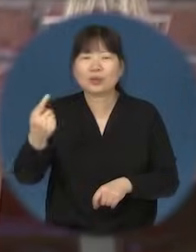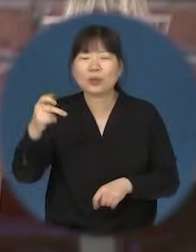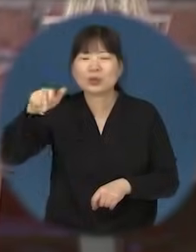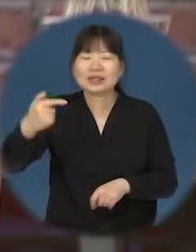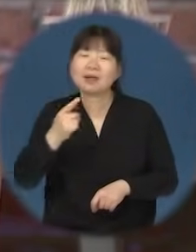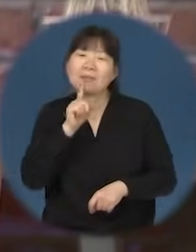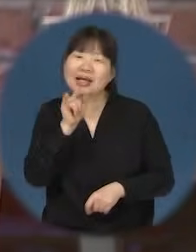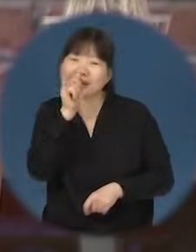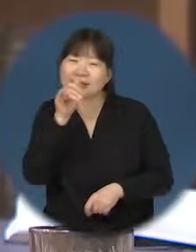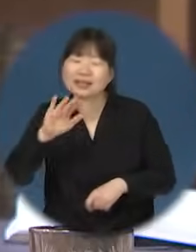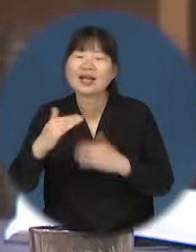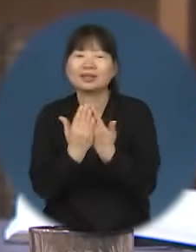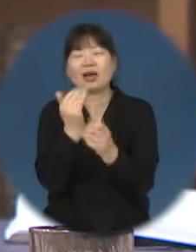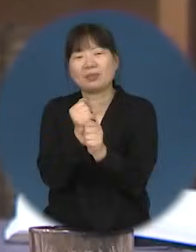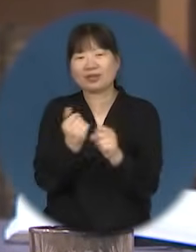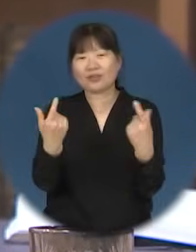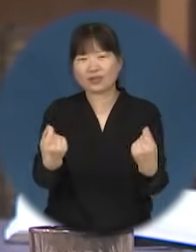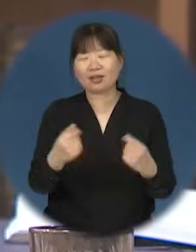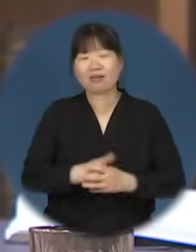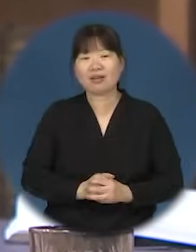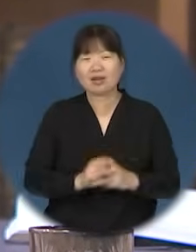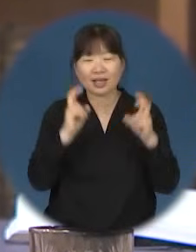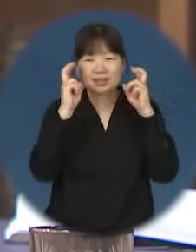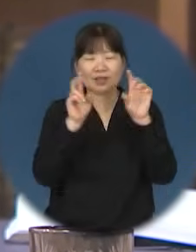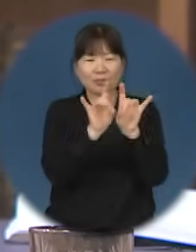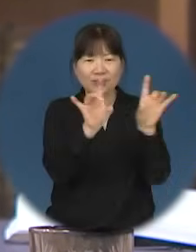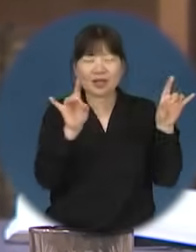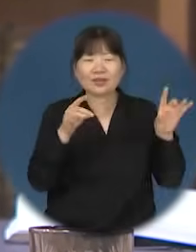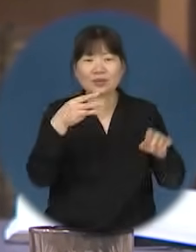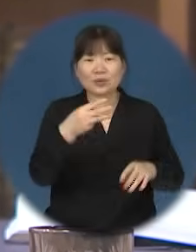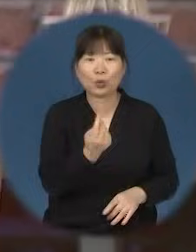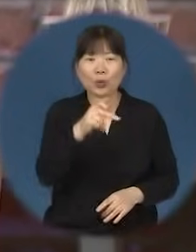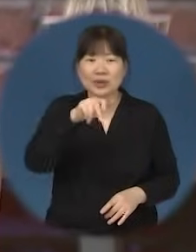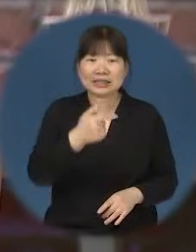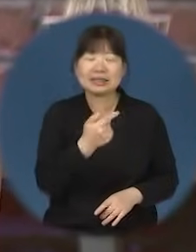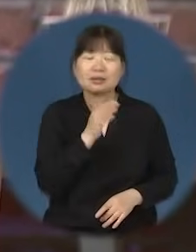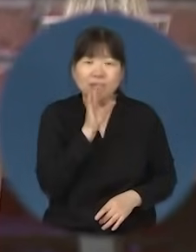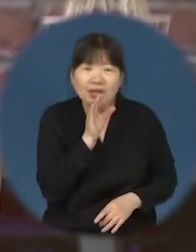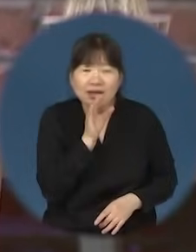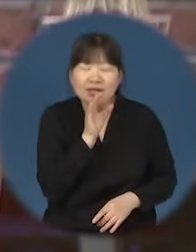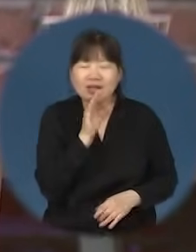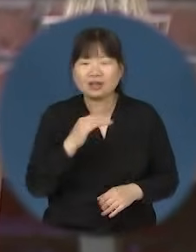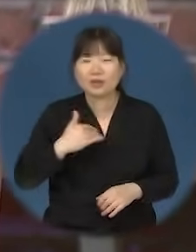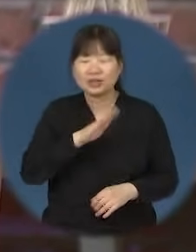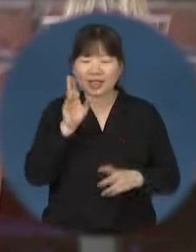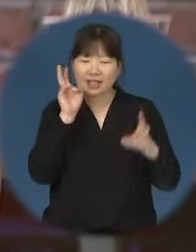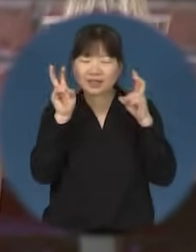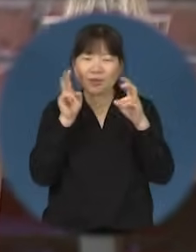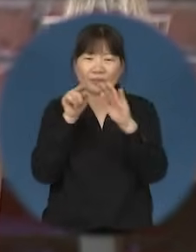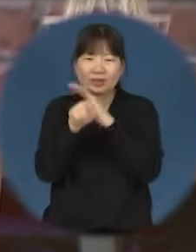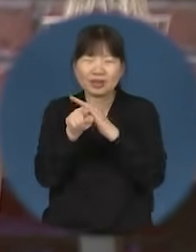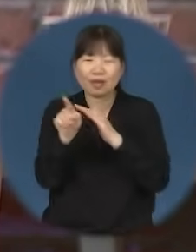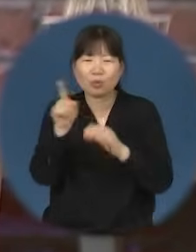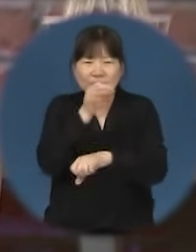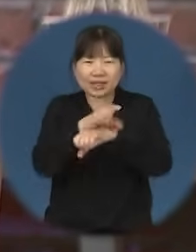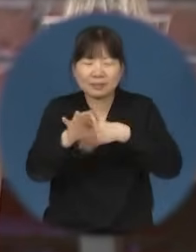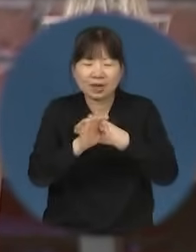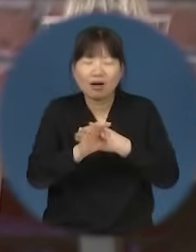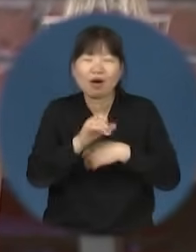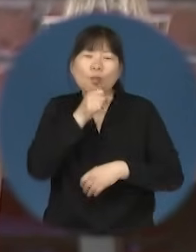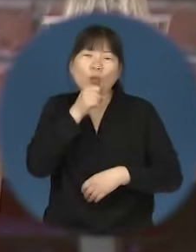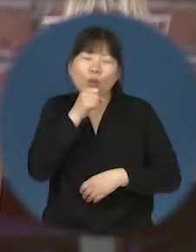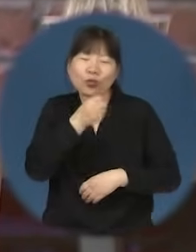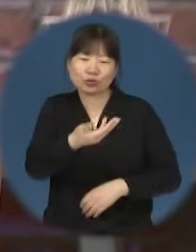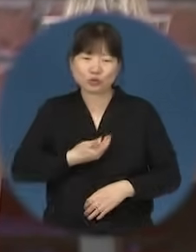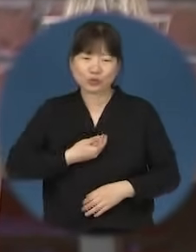다 발행할 것 같아요. 기업별 토큰? 예. 그러니까 뭐냐면 우리가 어떤 기업에 가서 뭐를 사면 포인트를 주잖아요.